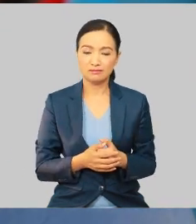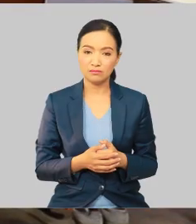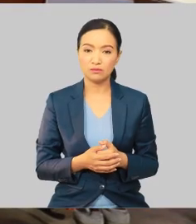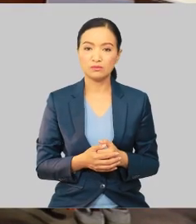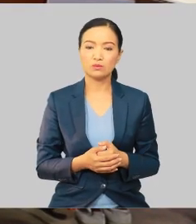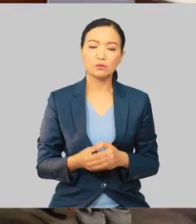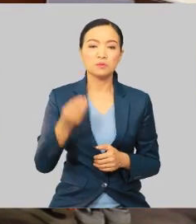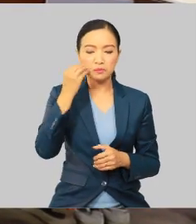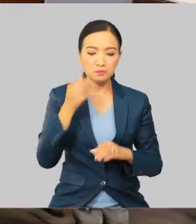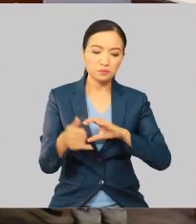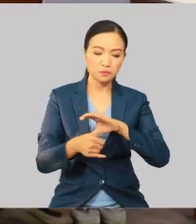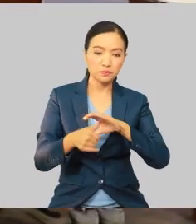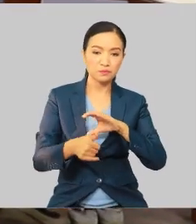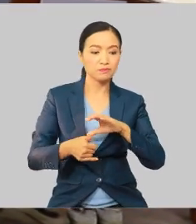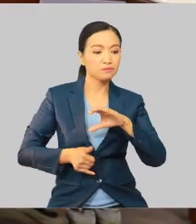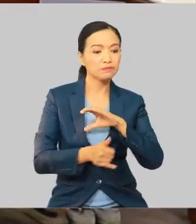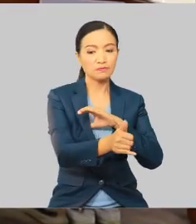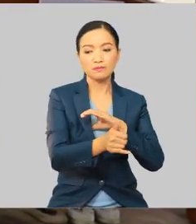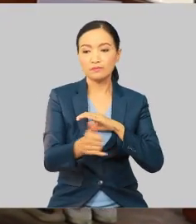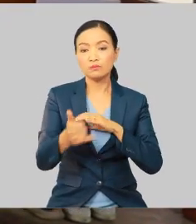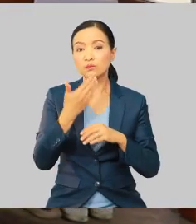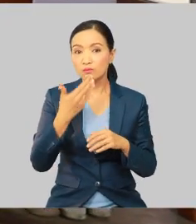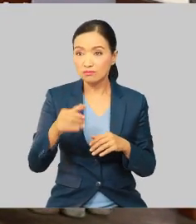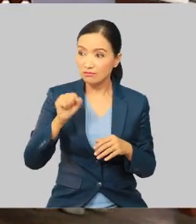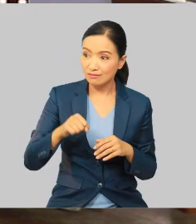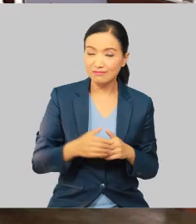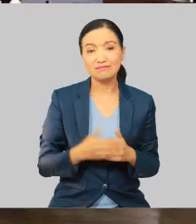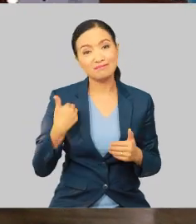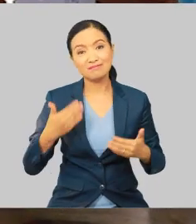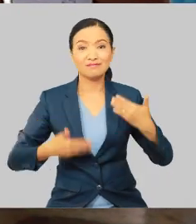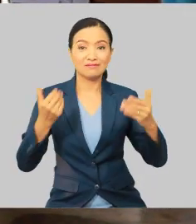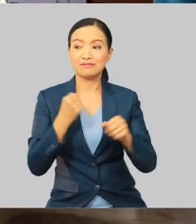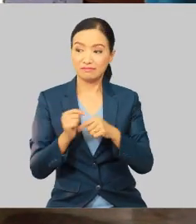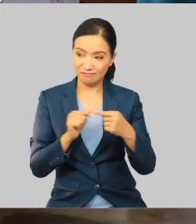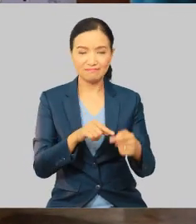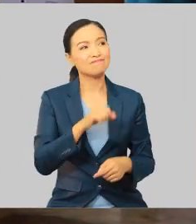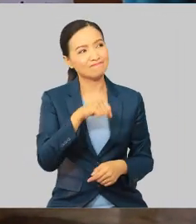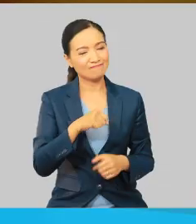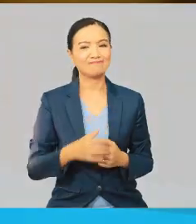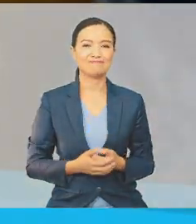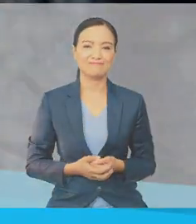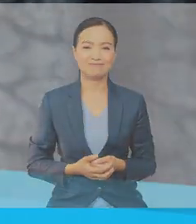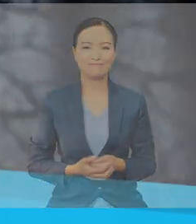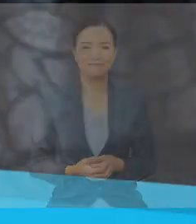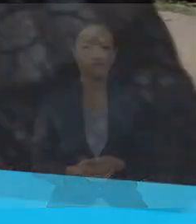ององุ่นเนี่ยแม้ว่าอยู่ที่บ้านอย่างเดียวเนี่ยก็ออกไปตลอดเวลามีกิจกรรมทำอย่างต่อเนื่องเลย